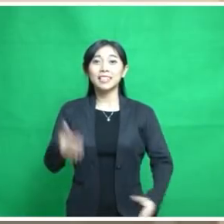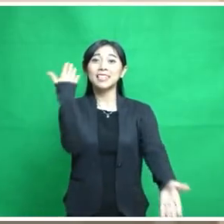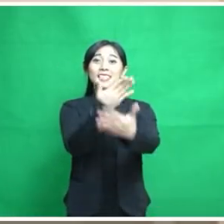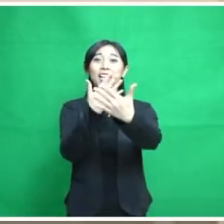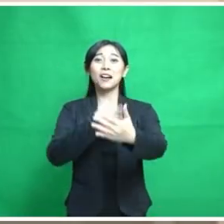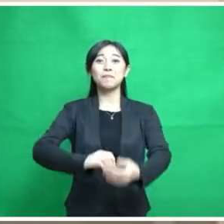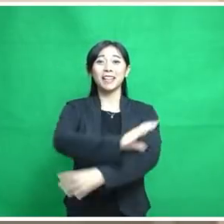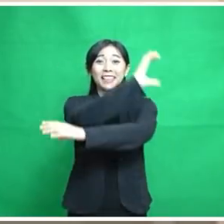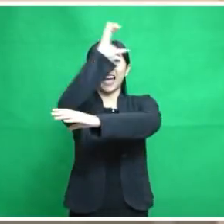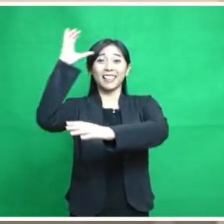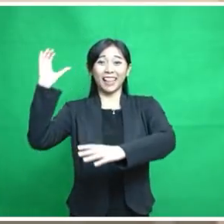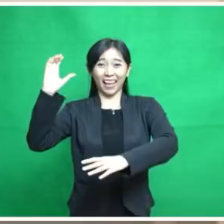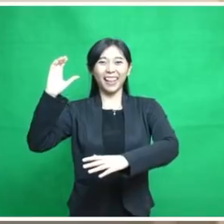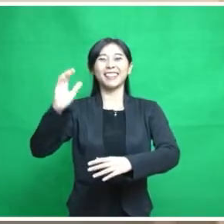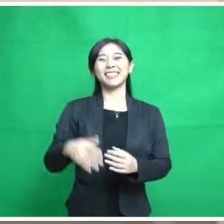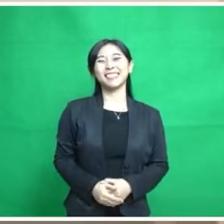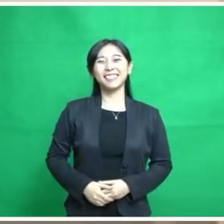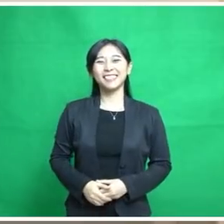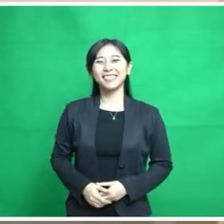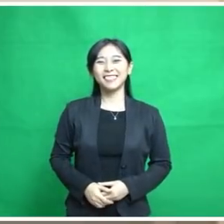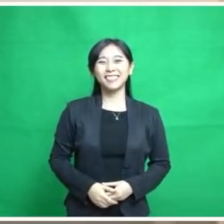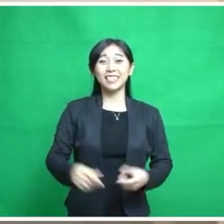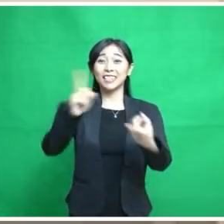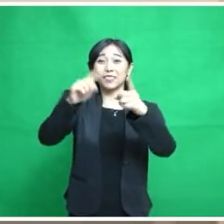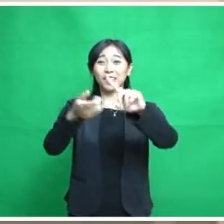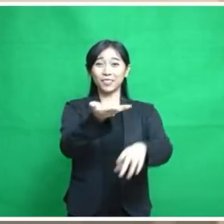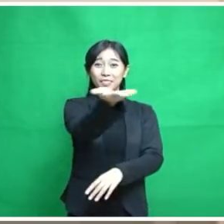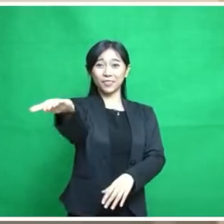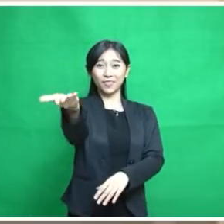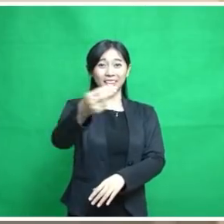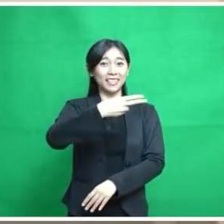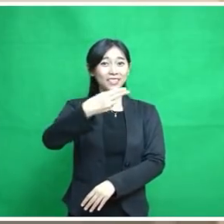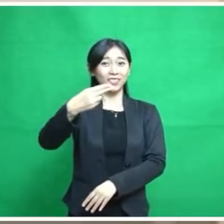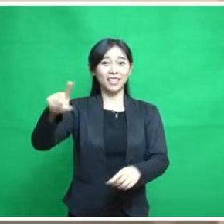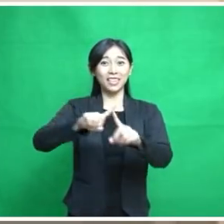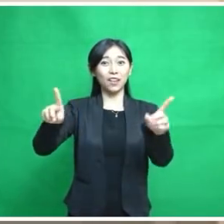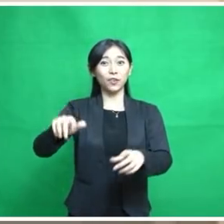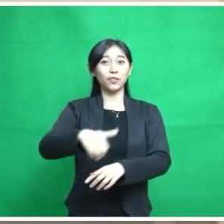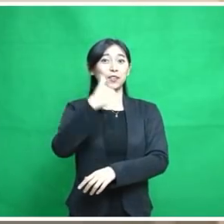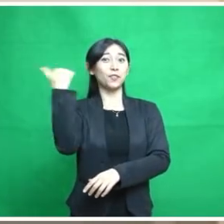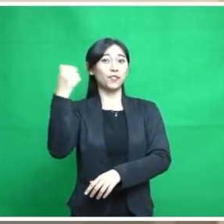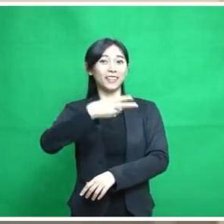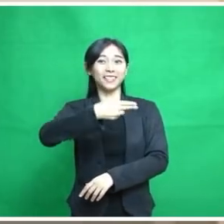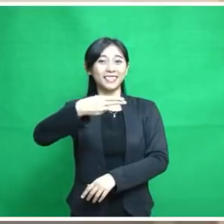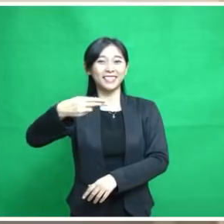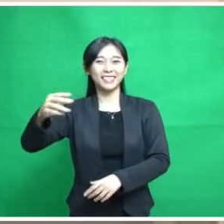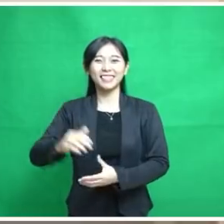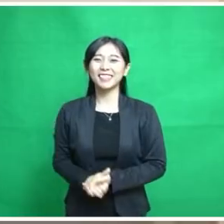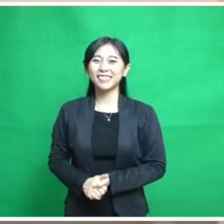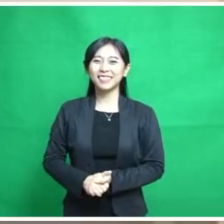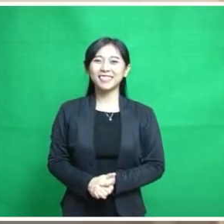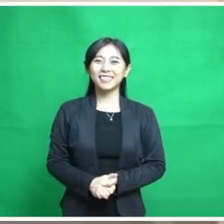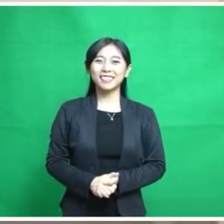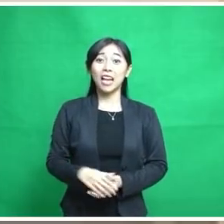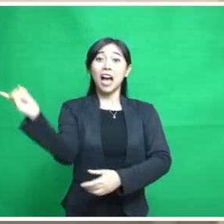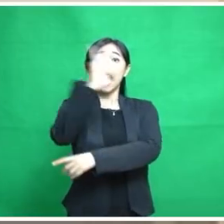Selamat Natal bagi kita semua, baik saudara yang berada di Indonesia maupun di berbagai belahan dunia lainnya.